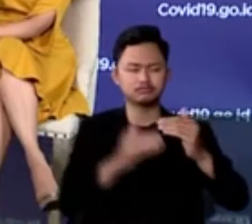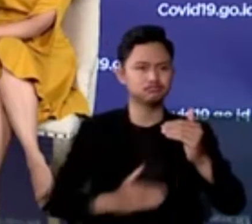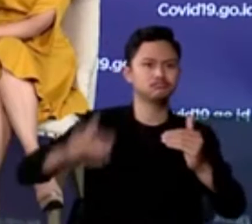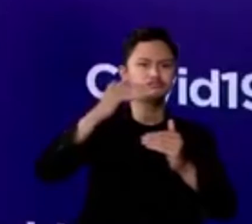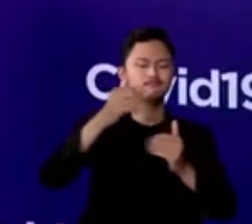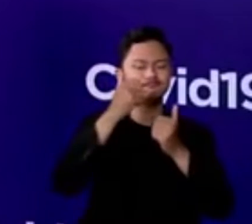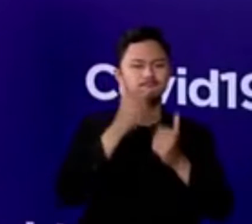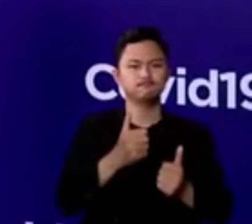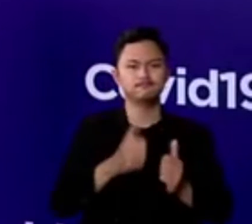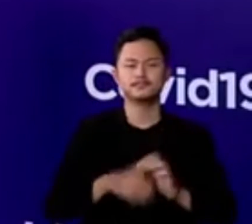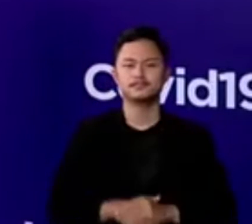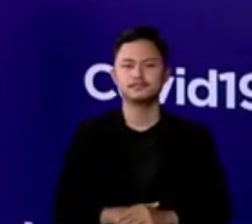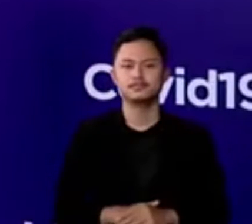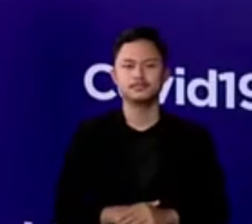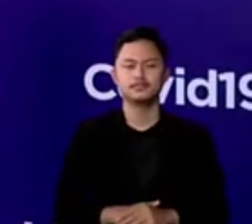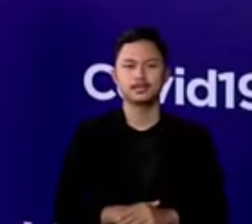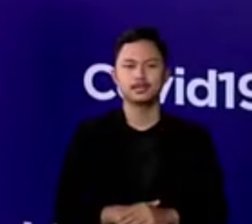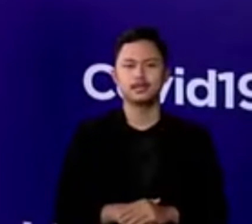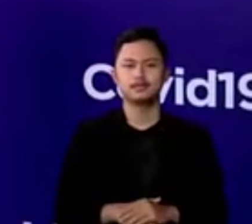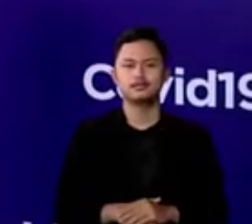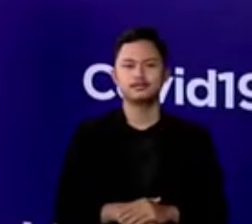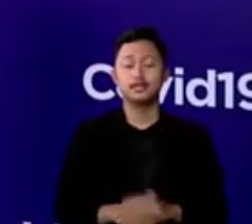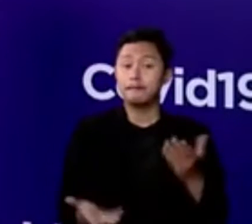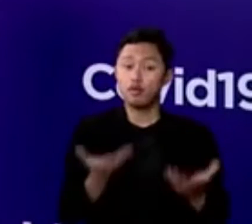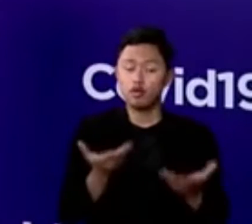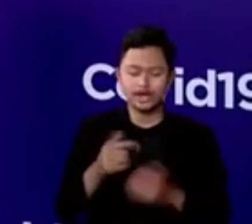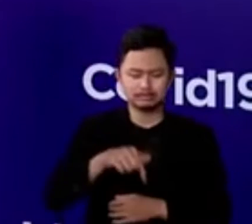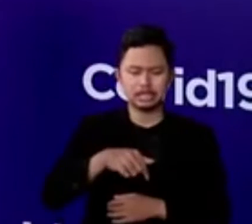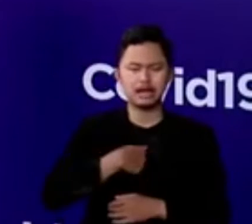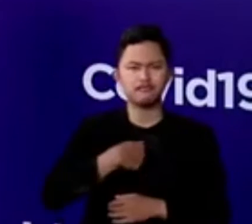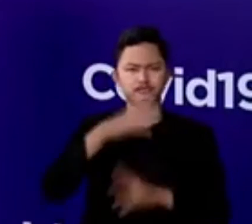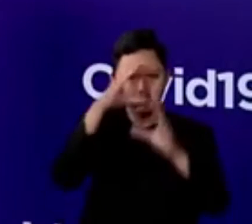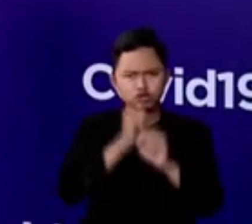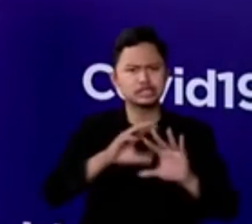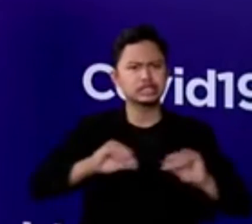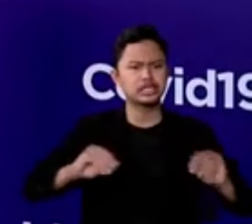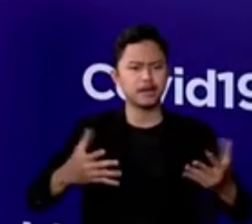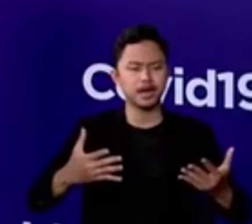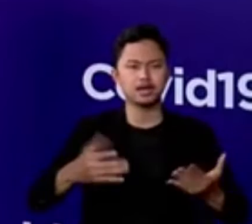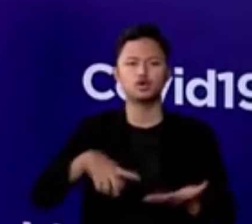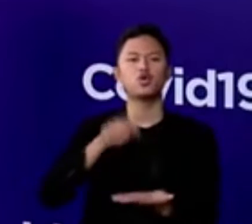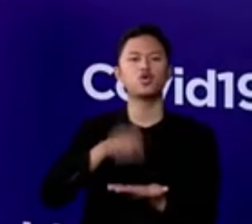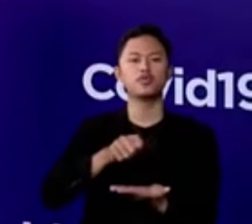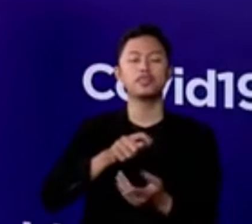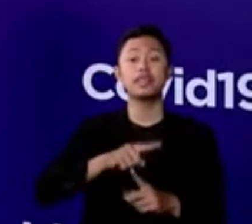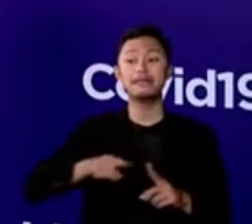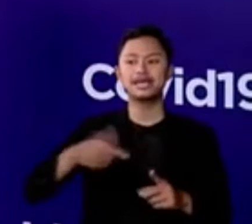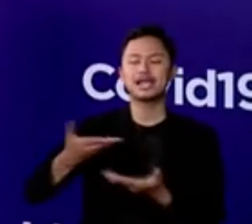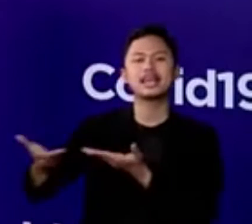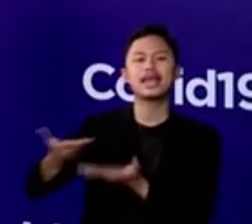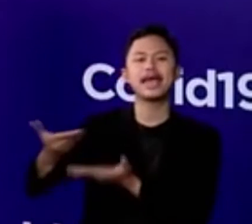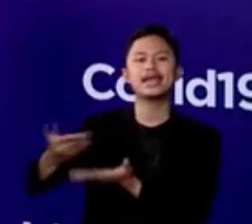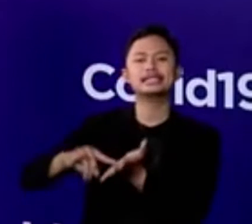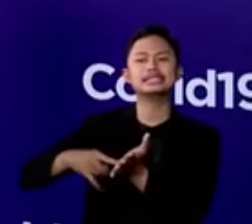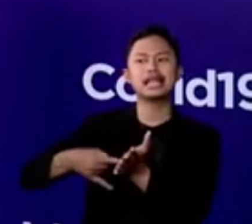gitu kan Nah jadi walaupun saya di bidang lawyer gitu kan tapi saya juga memakai jasa digital